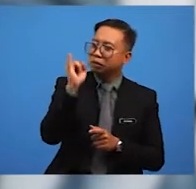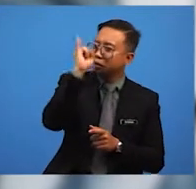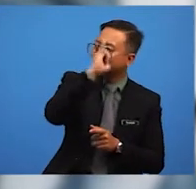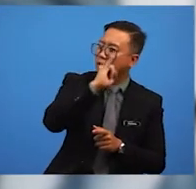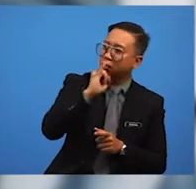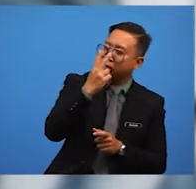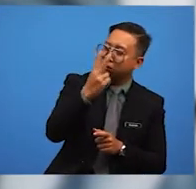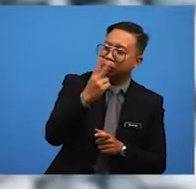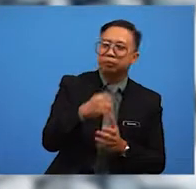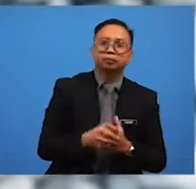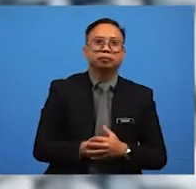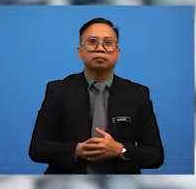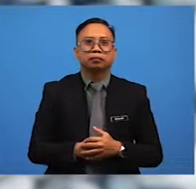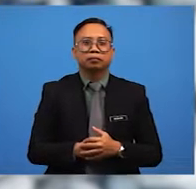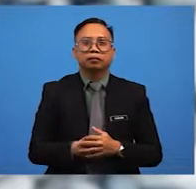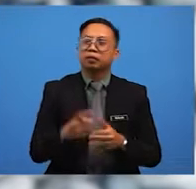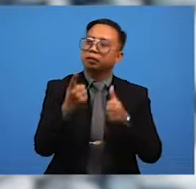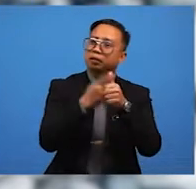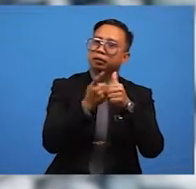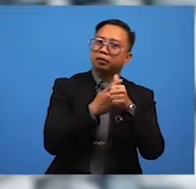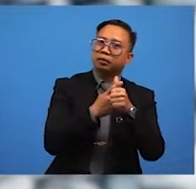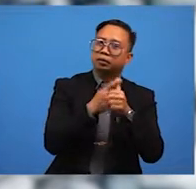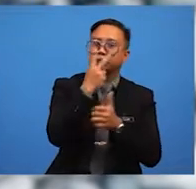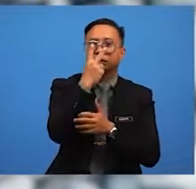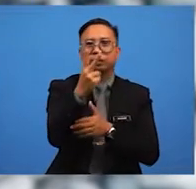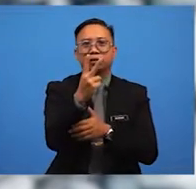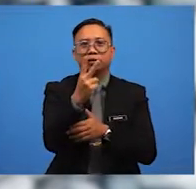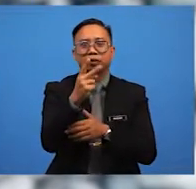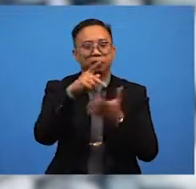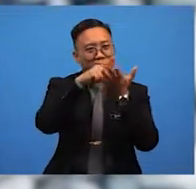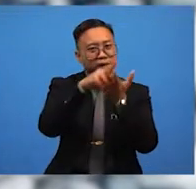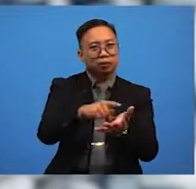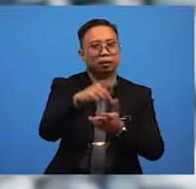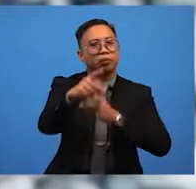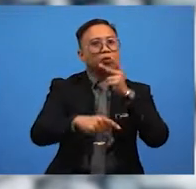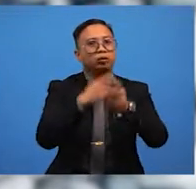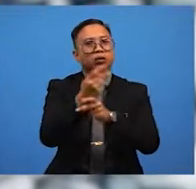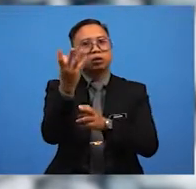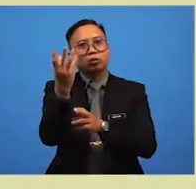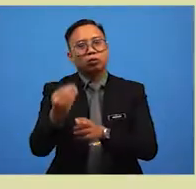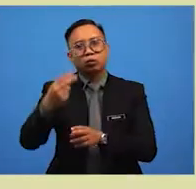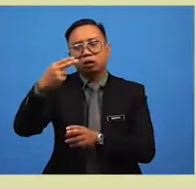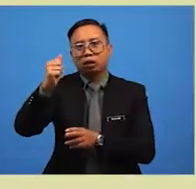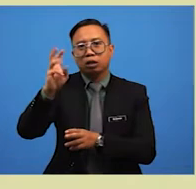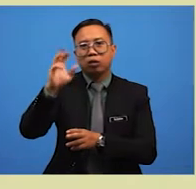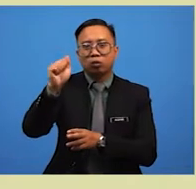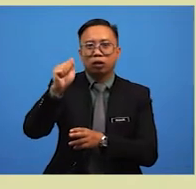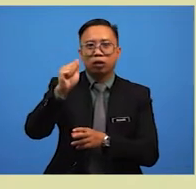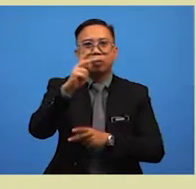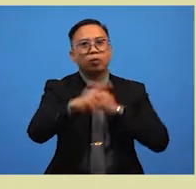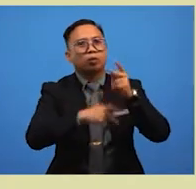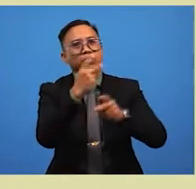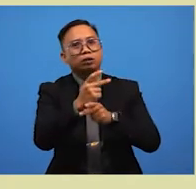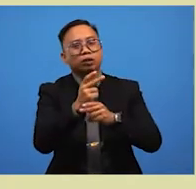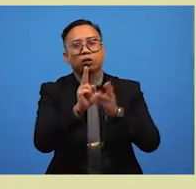mata memandang. Pertama, marilah kita lihat kesan proses luluh hawa fizikal. Proses